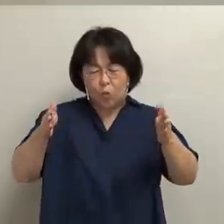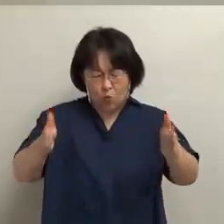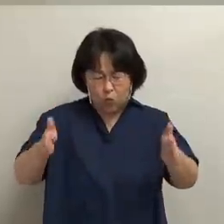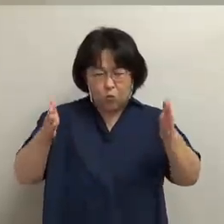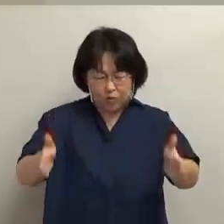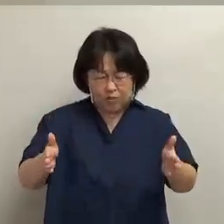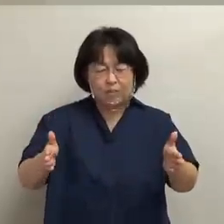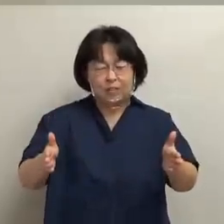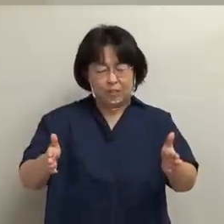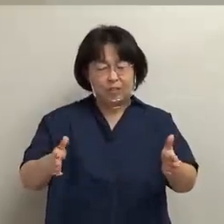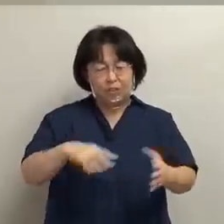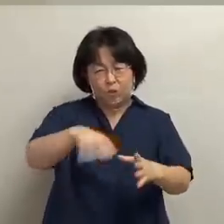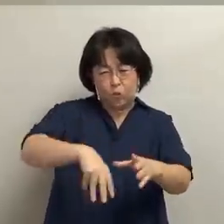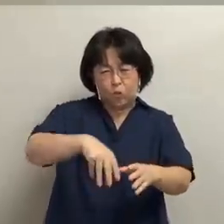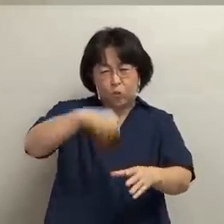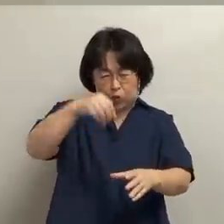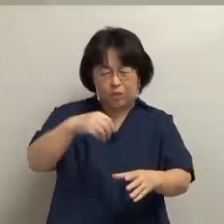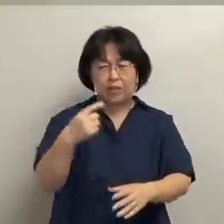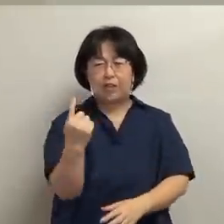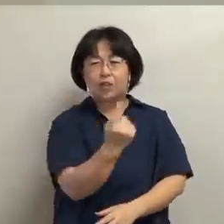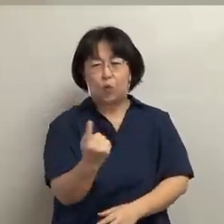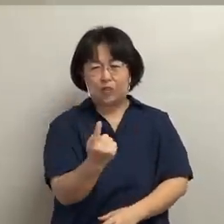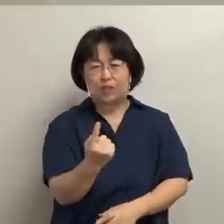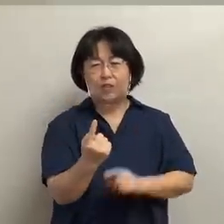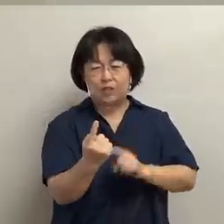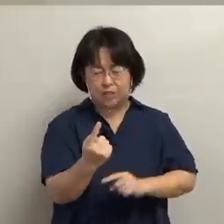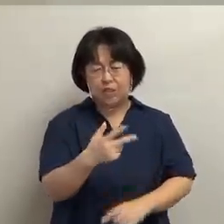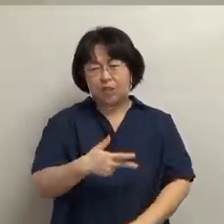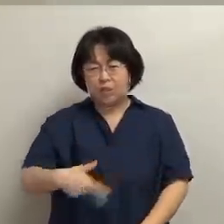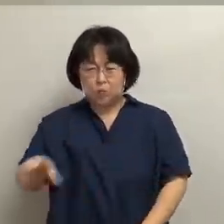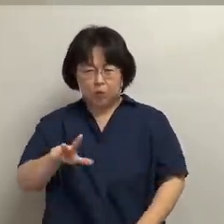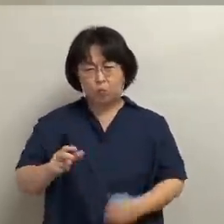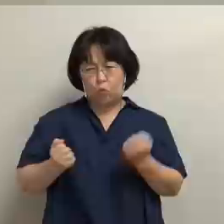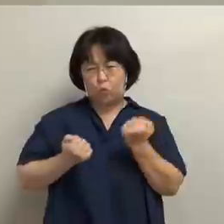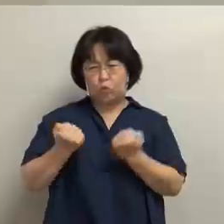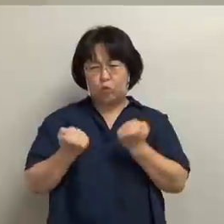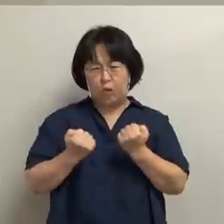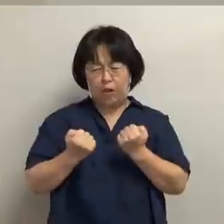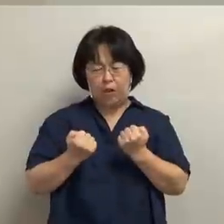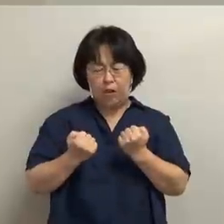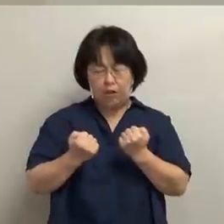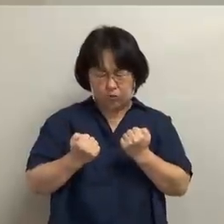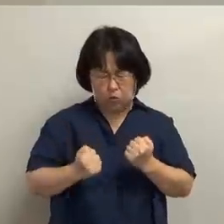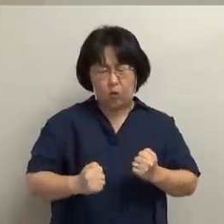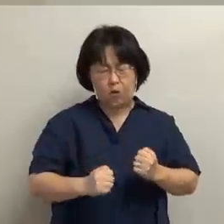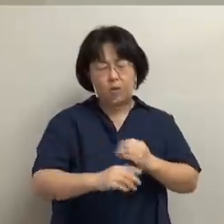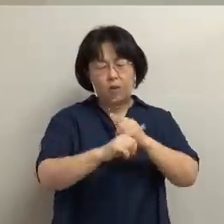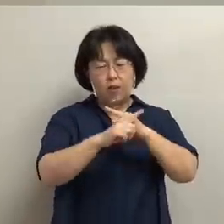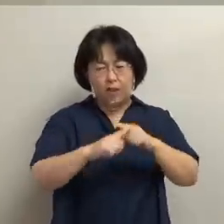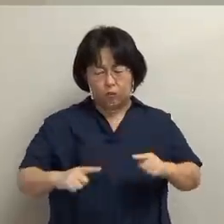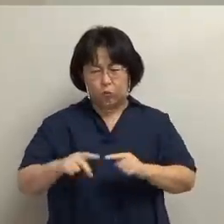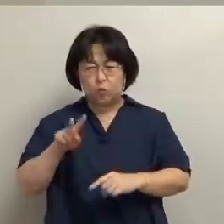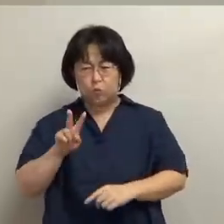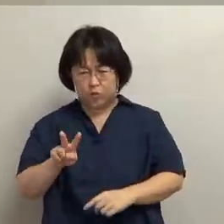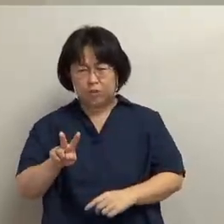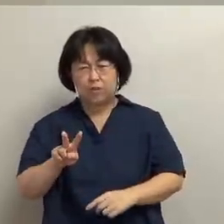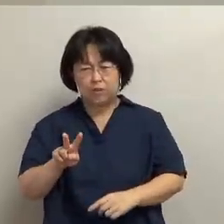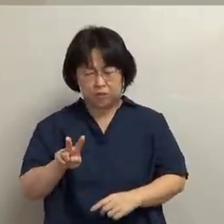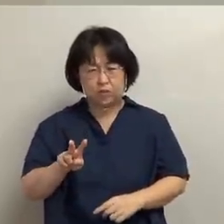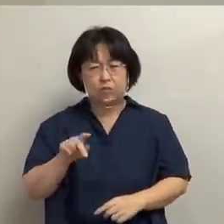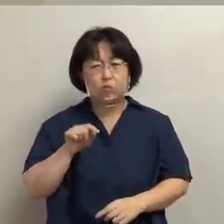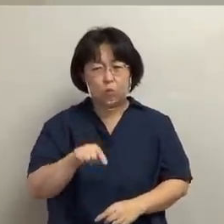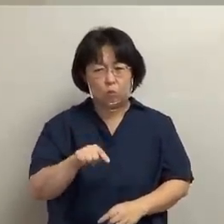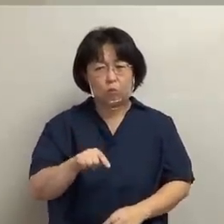1名様にスバルの車 xvです